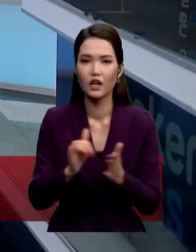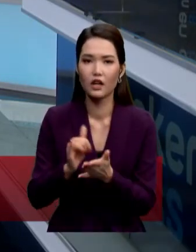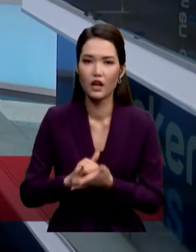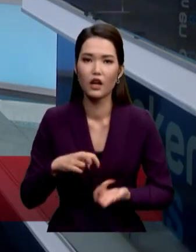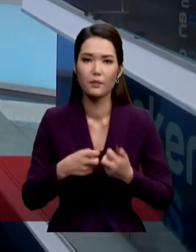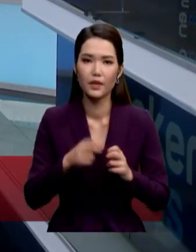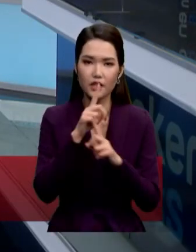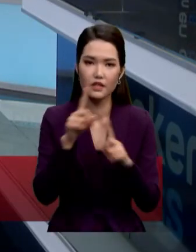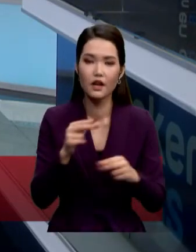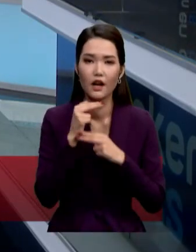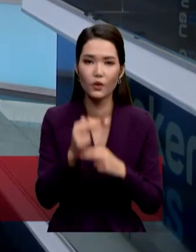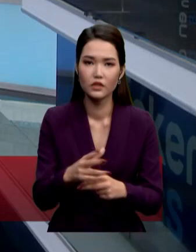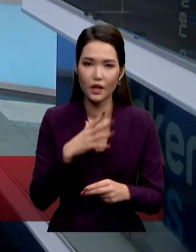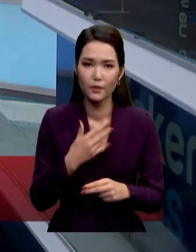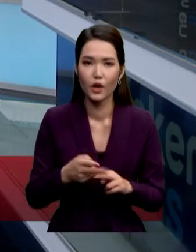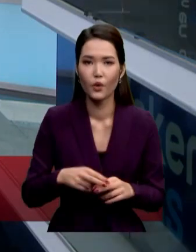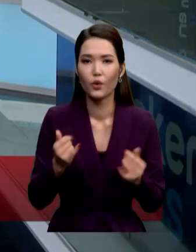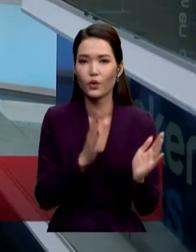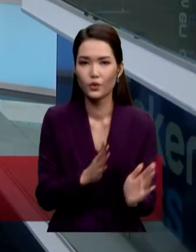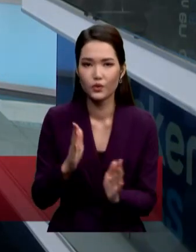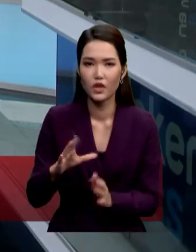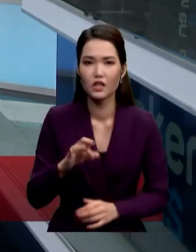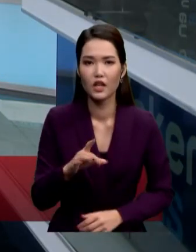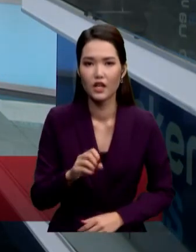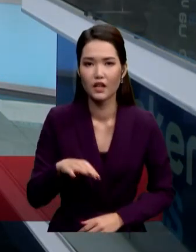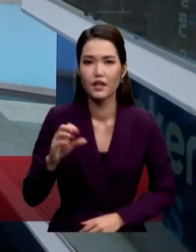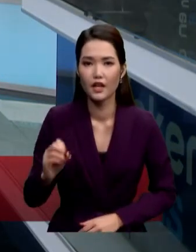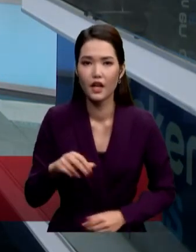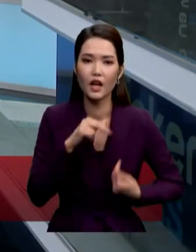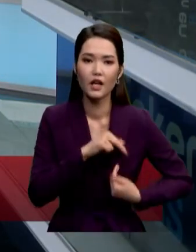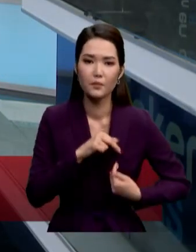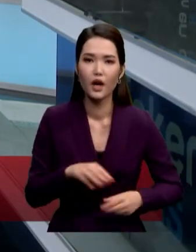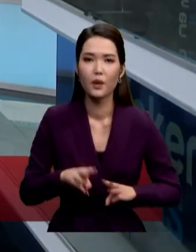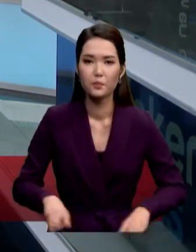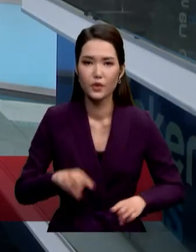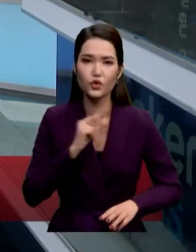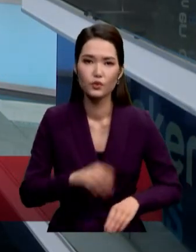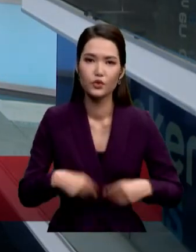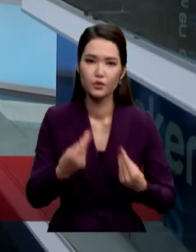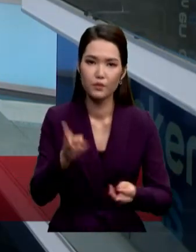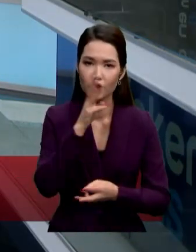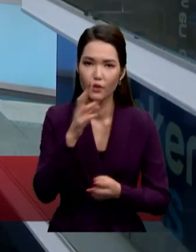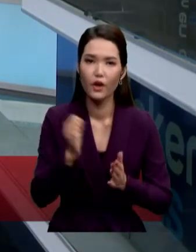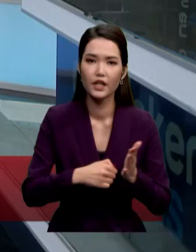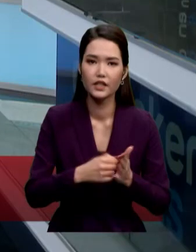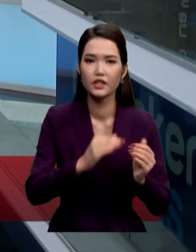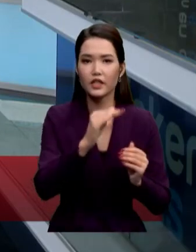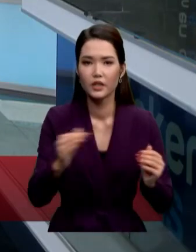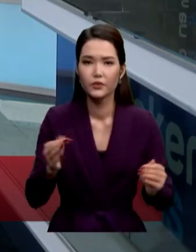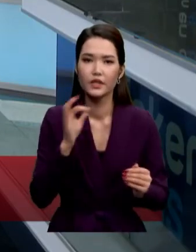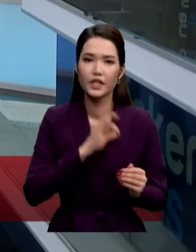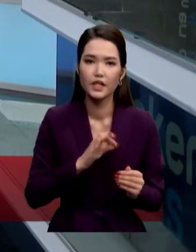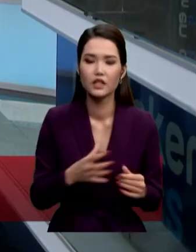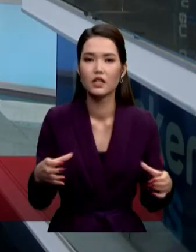мәселесіне ерекше ден қойды. Осы ретте тілшіміз Саят Ермек еңбек министріне жұмыс берушілер жалақыны неліктен инфляцияға